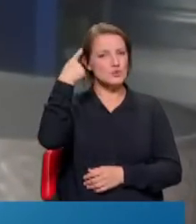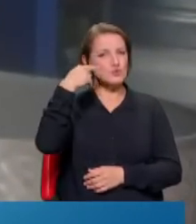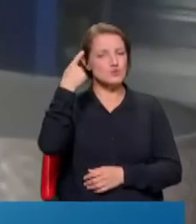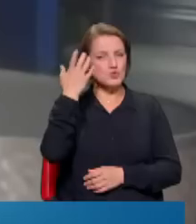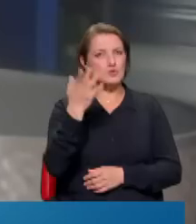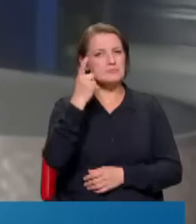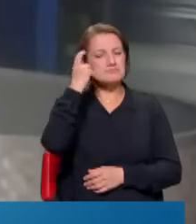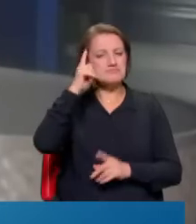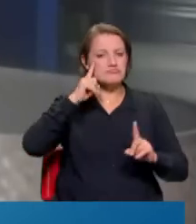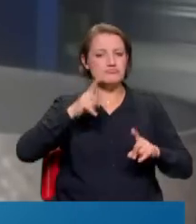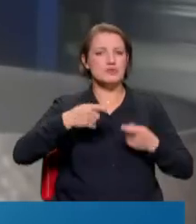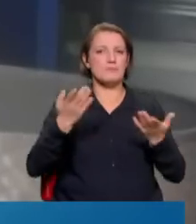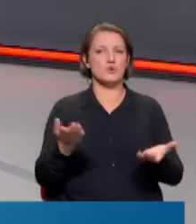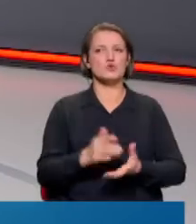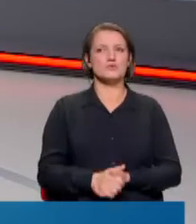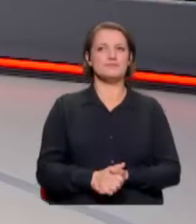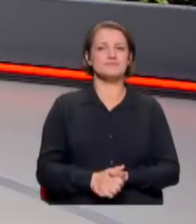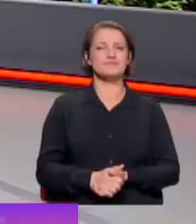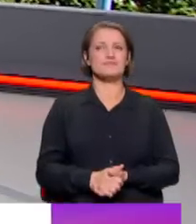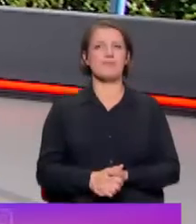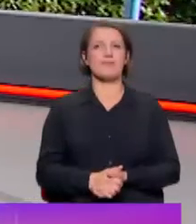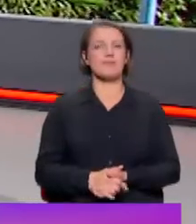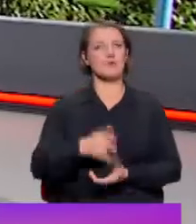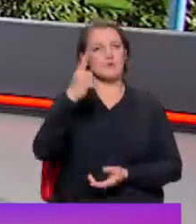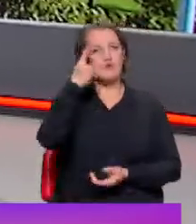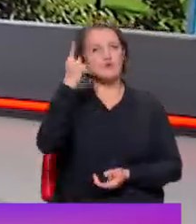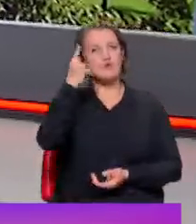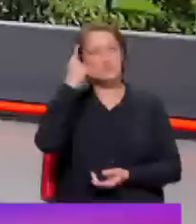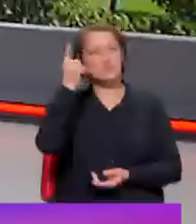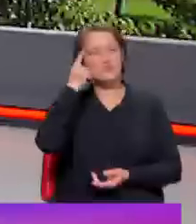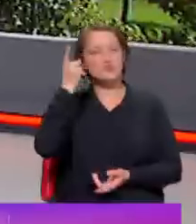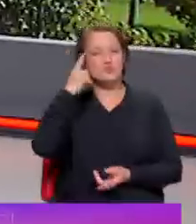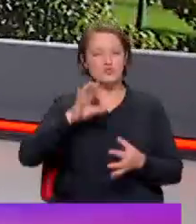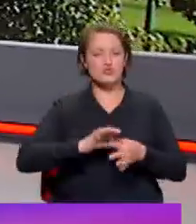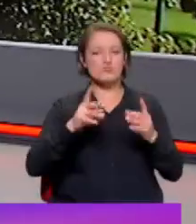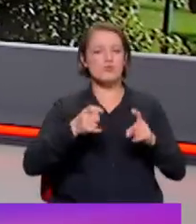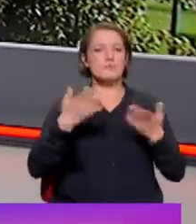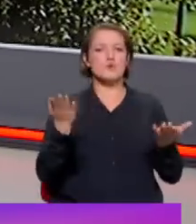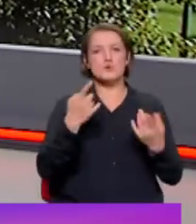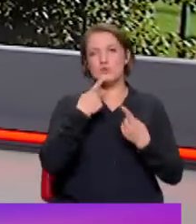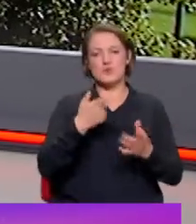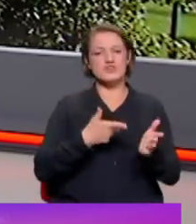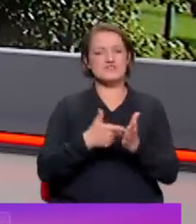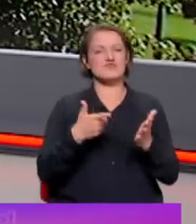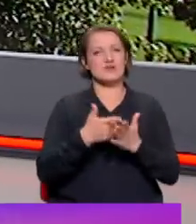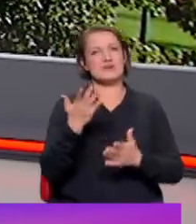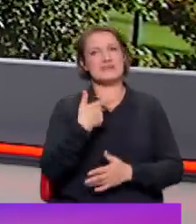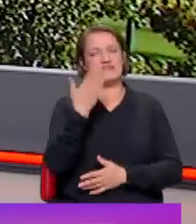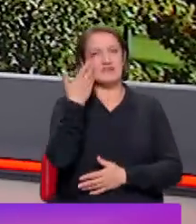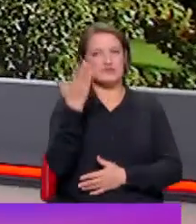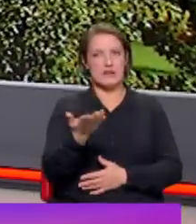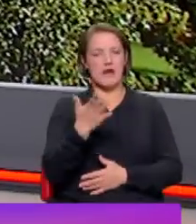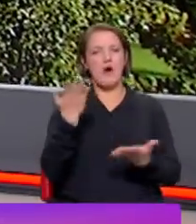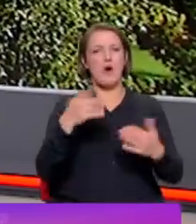Yani bir akıl sır erdiremiyorum düşün düşün akıl sır erdiremiyorum diyor Çiftçi sevgili izleyenler